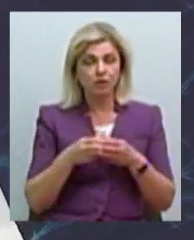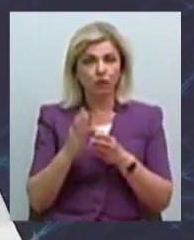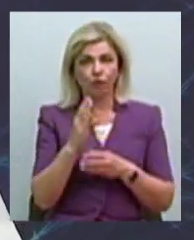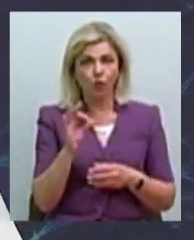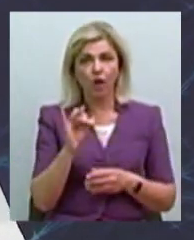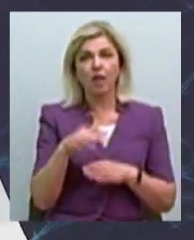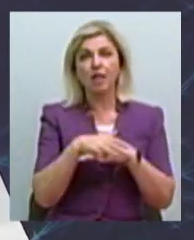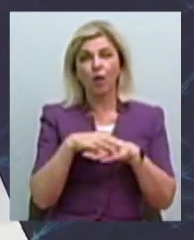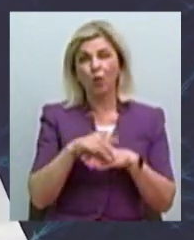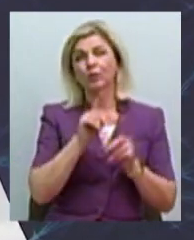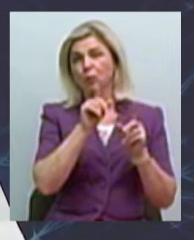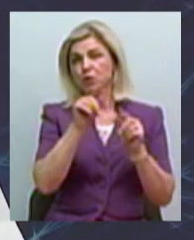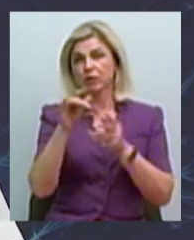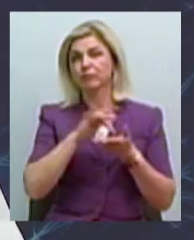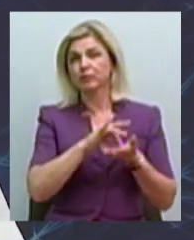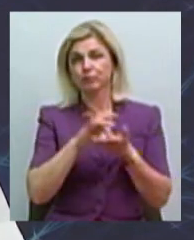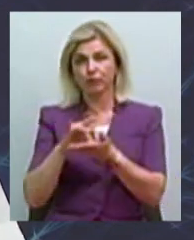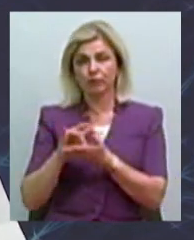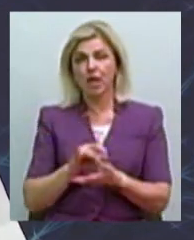народ путешествует просто абсолютно